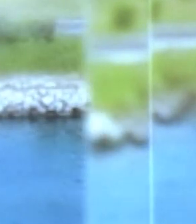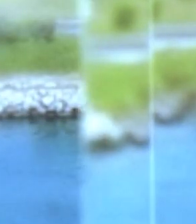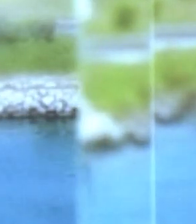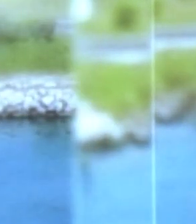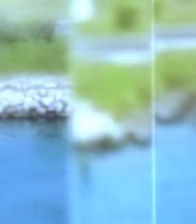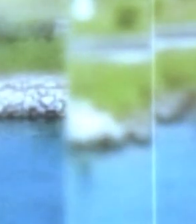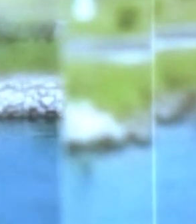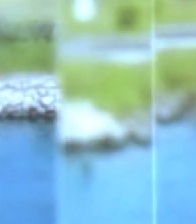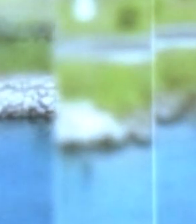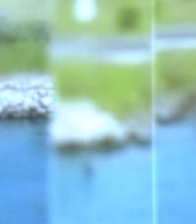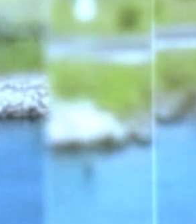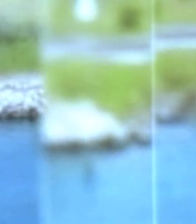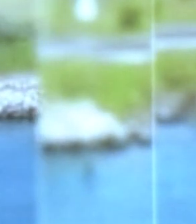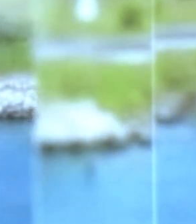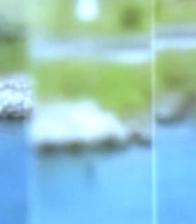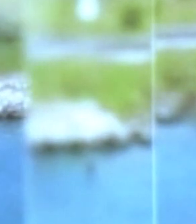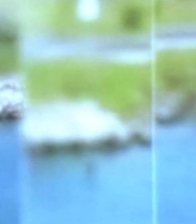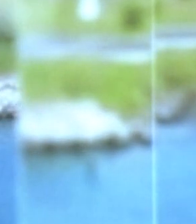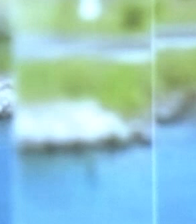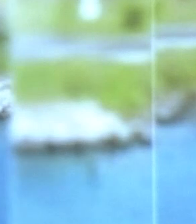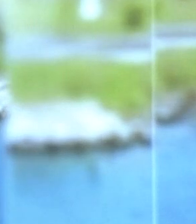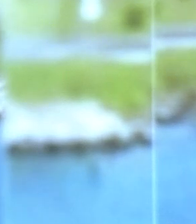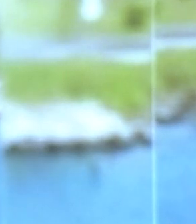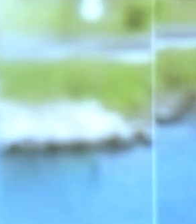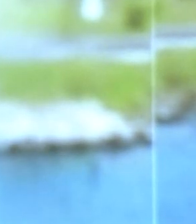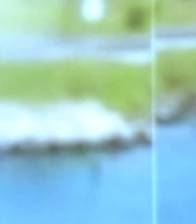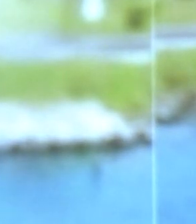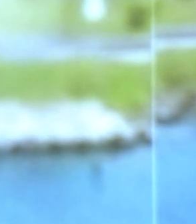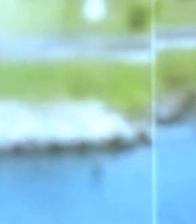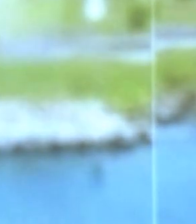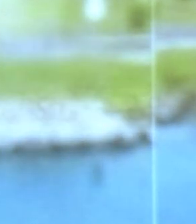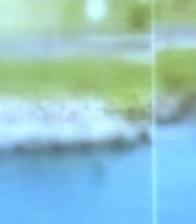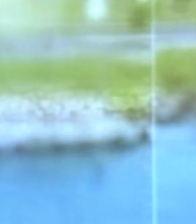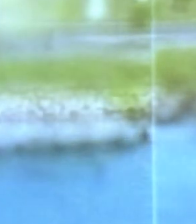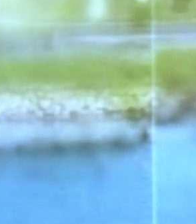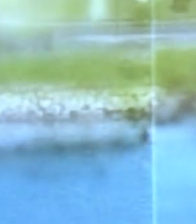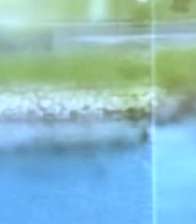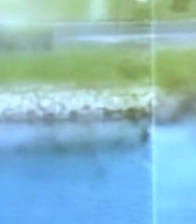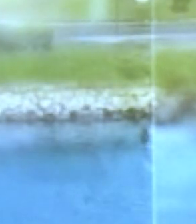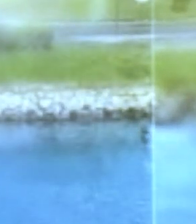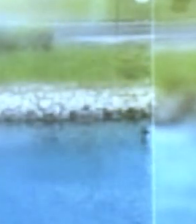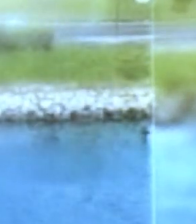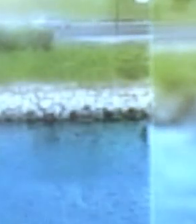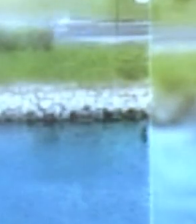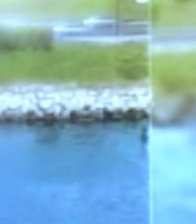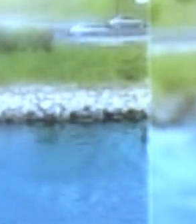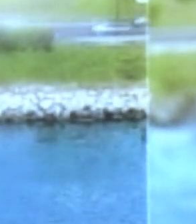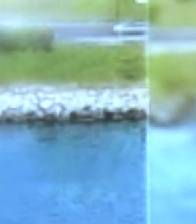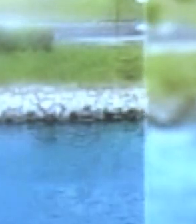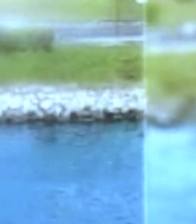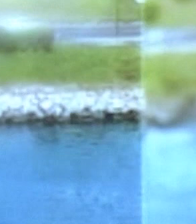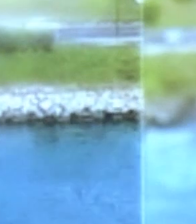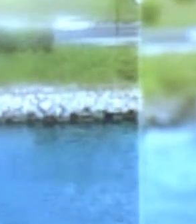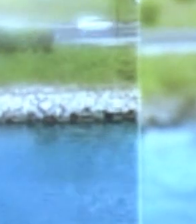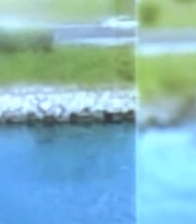Il est 13h et bientôt 5 minutes. Vous êtes sur la chaîne qui rassemble. Encore une fois, toutes nos excuses pour ces minutes de retard.